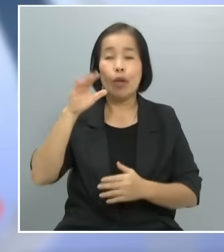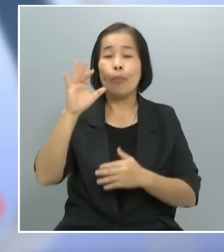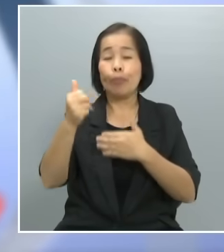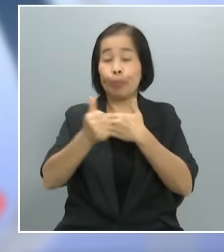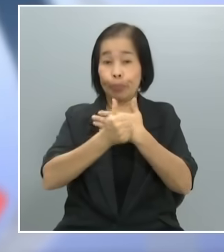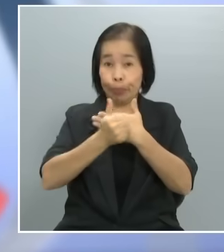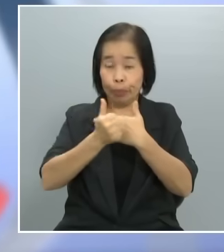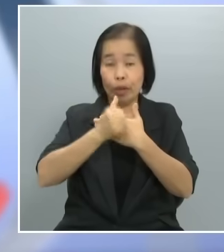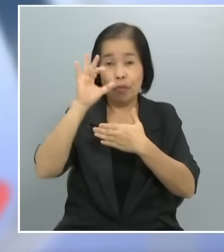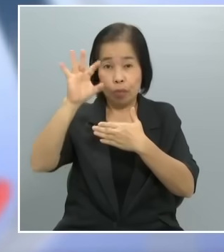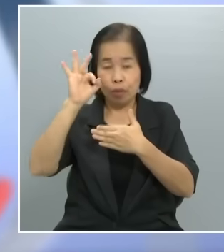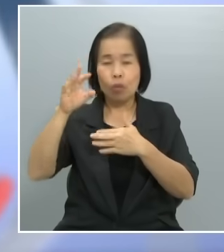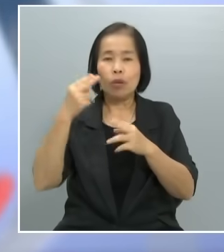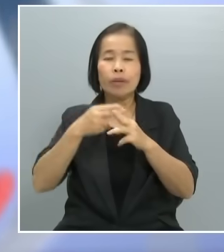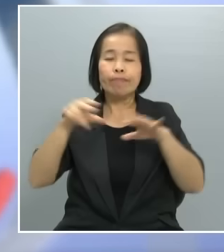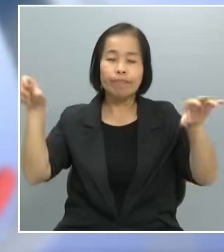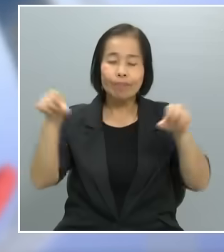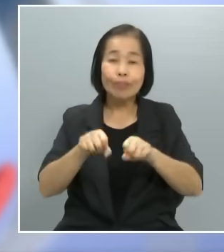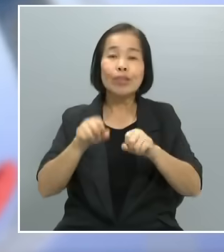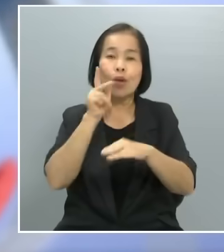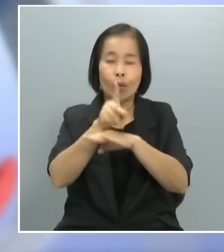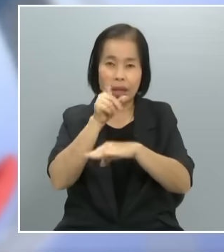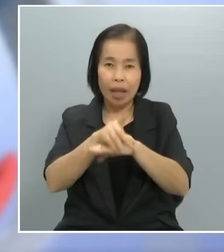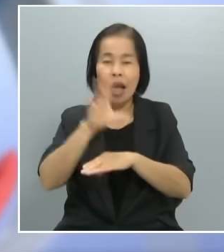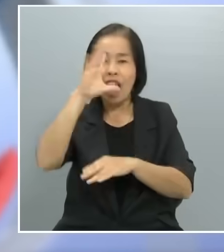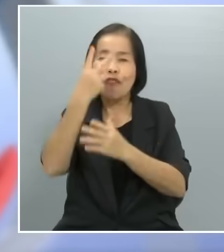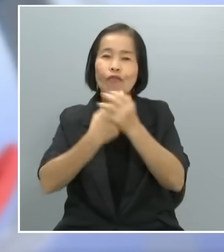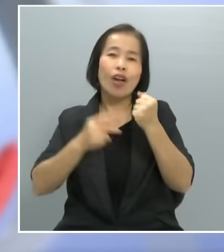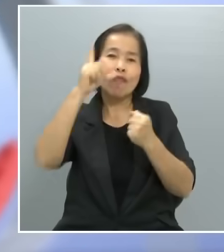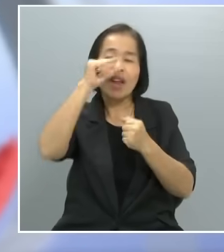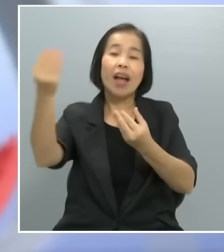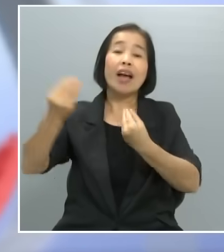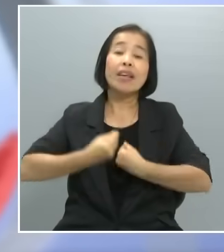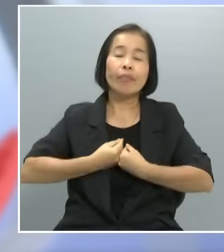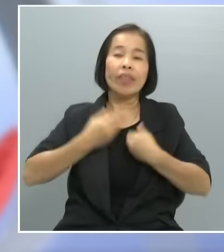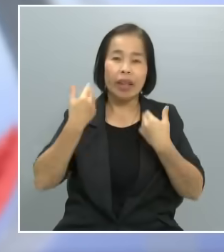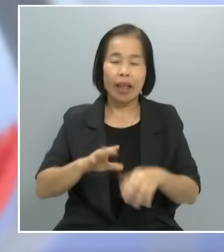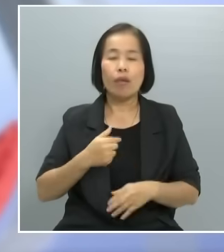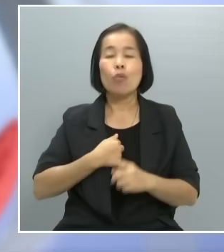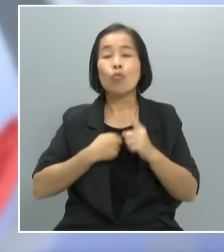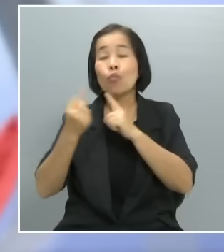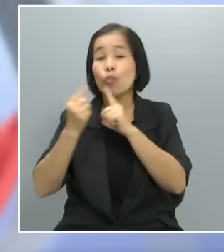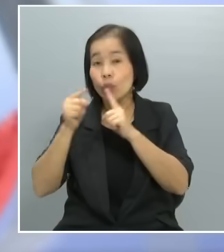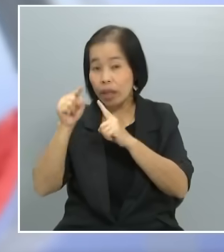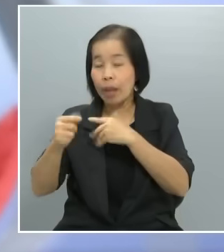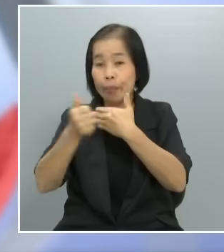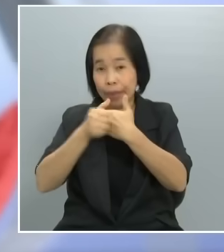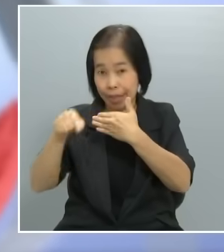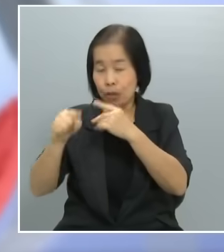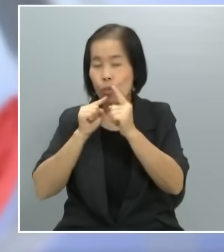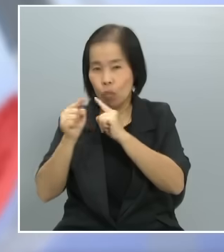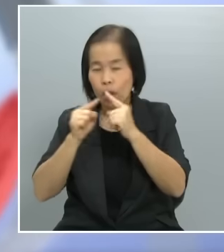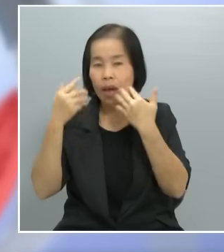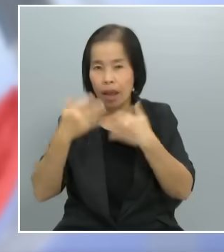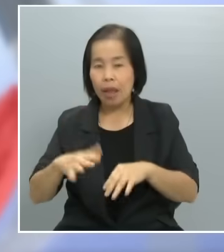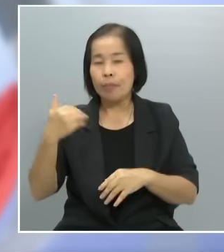ะครับชื่อว่าเพจแม่สื่อออนไลน์รับหาสามีฝรั่งครับทีนี้หลังจากนั้นก็มีการติดต่อไปที่เพจครับปรากฏว่าคือก็มี